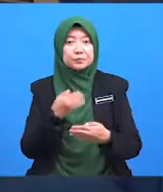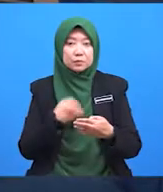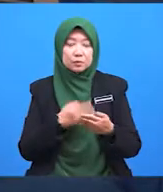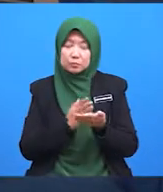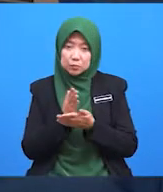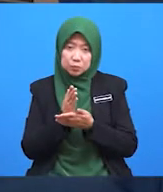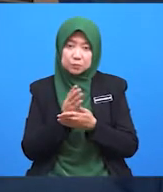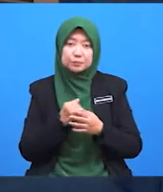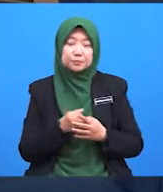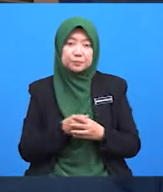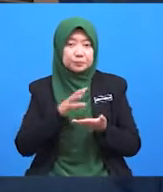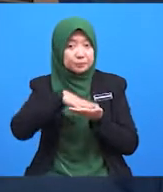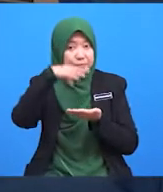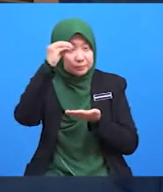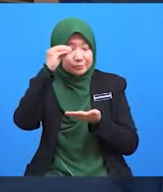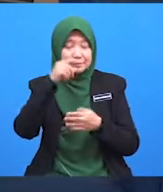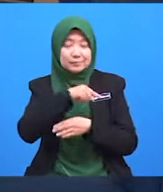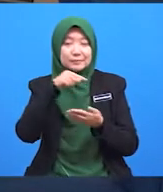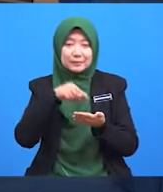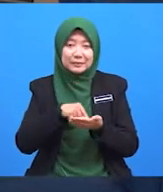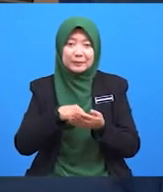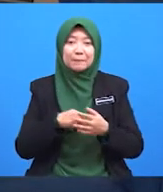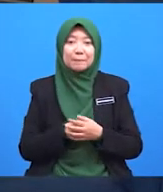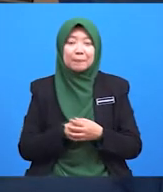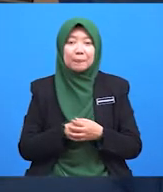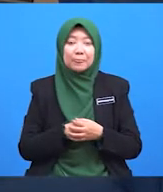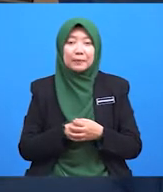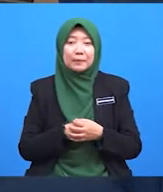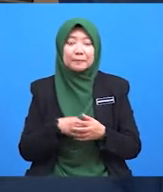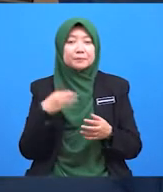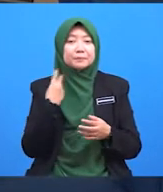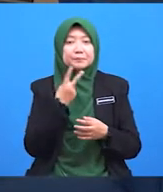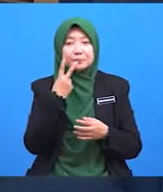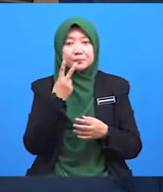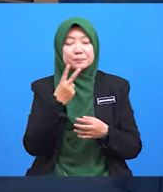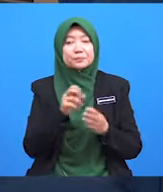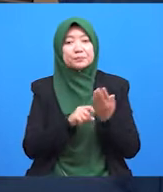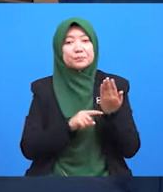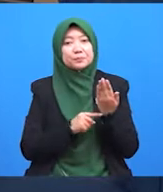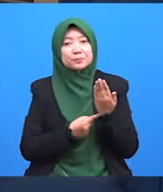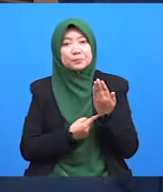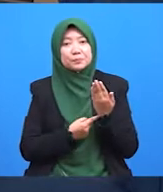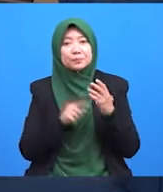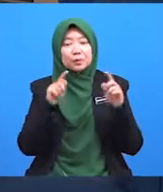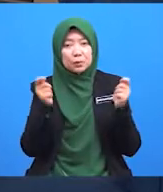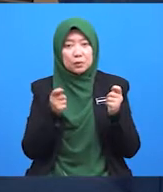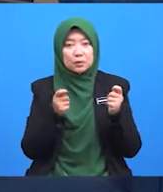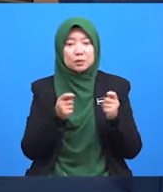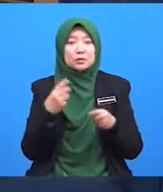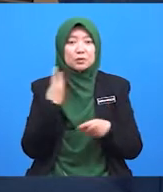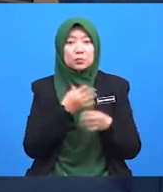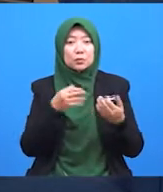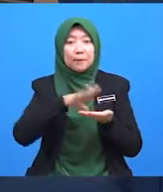Sebelum kita meneruskan lagi pembelajaran kita pada hari ini, marilah kita imbas kembali topik pembelajaran yang